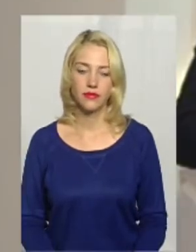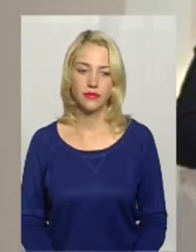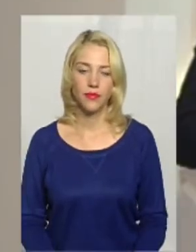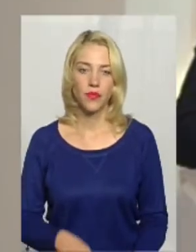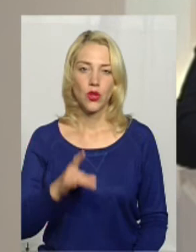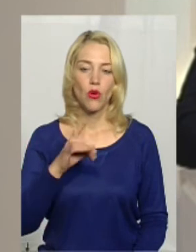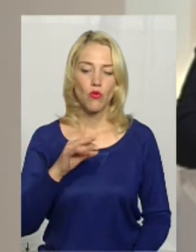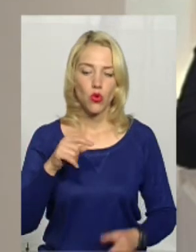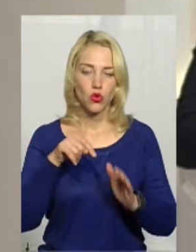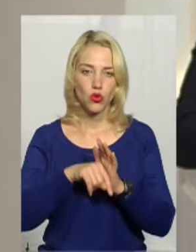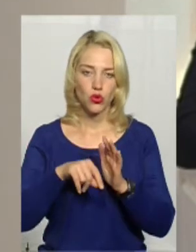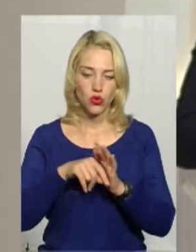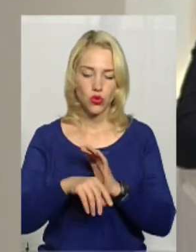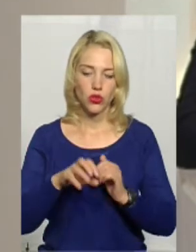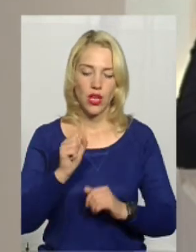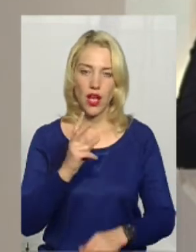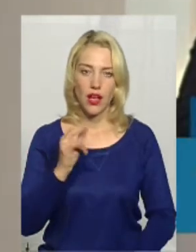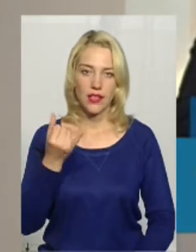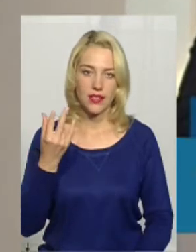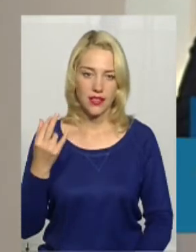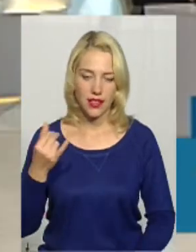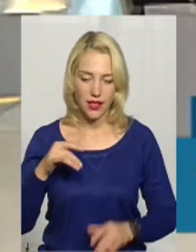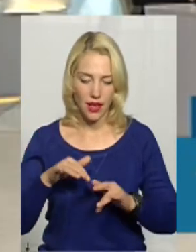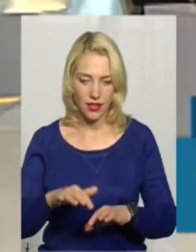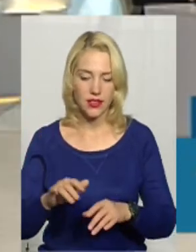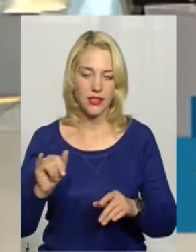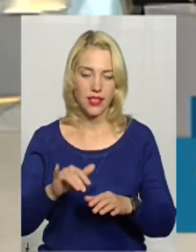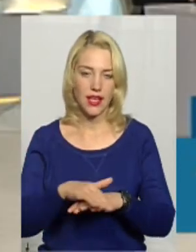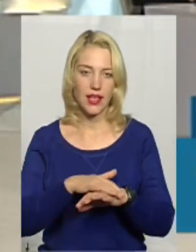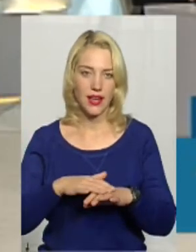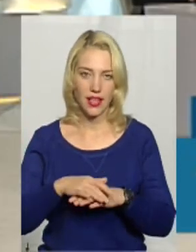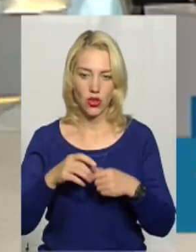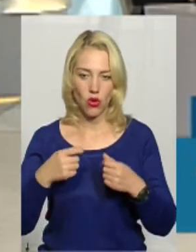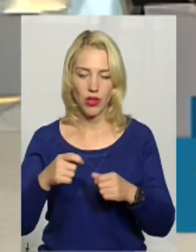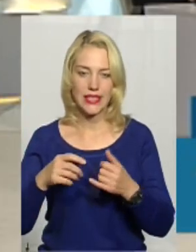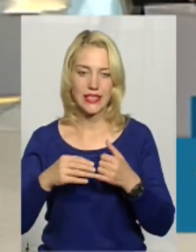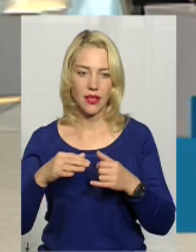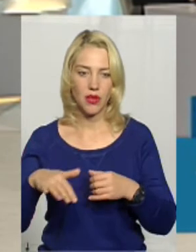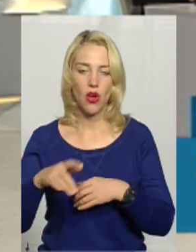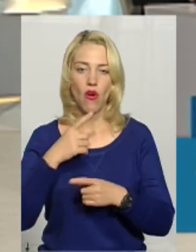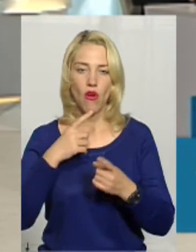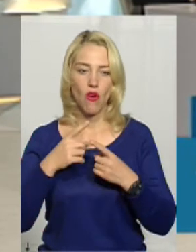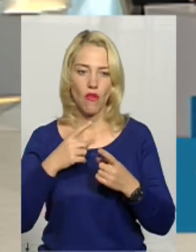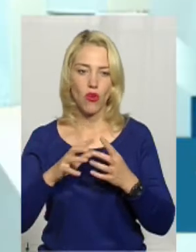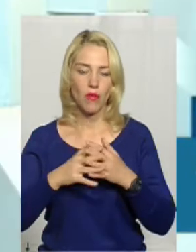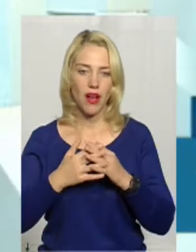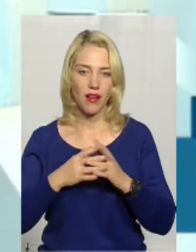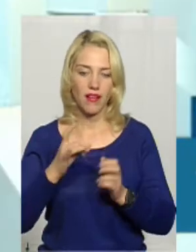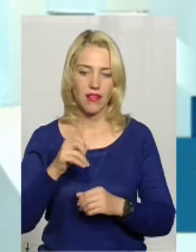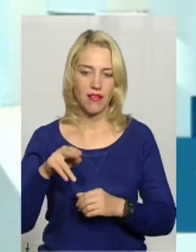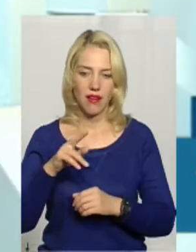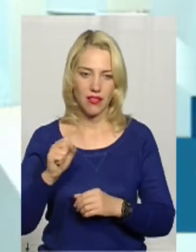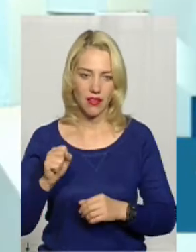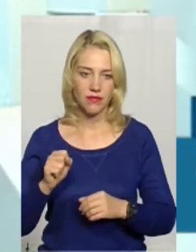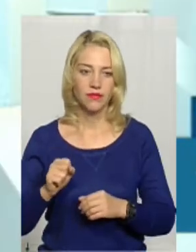Про суть акції та ринок землі спілкуємось із заступником голови Всеукраїнської аграрної ради Алієм Міщуком. Вітаю